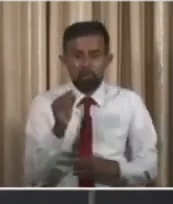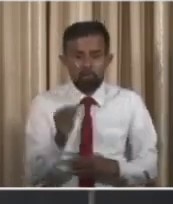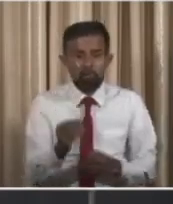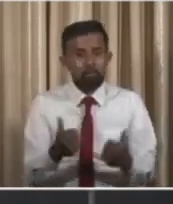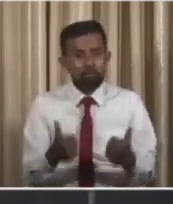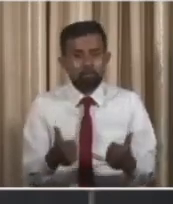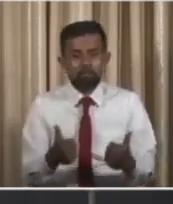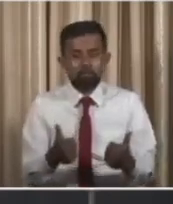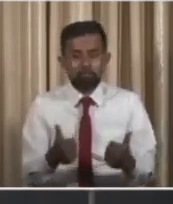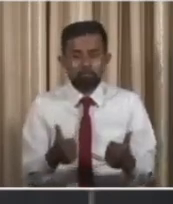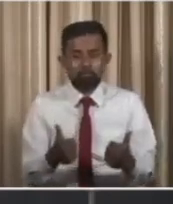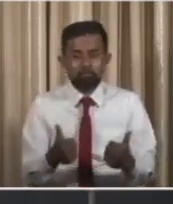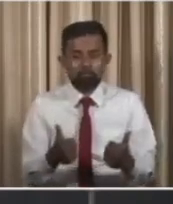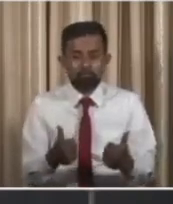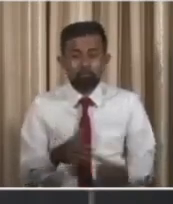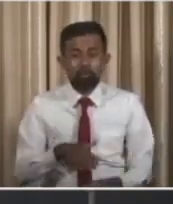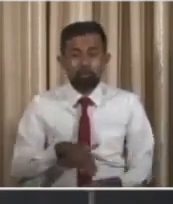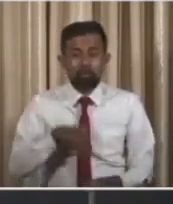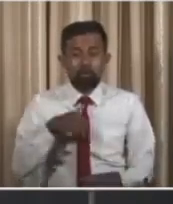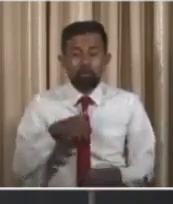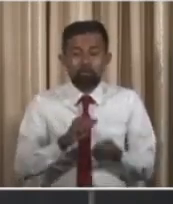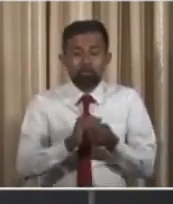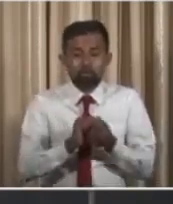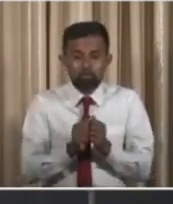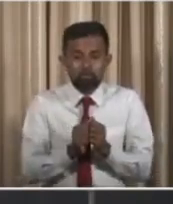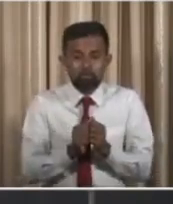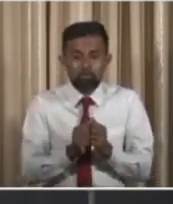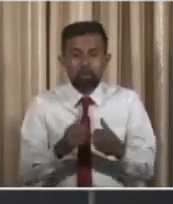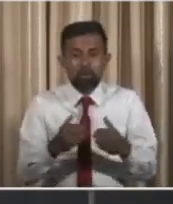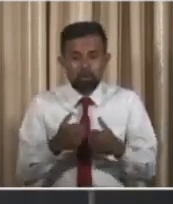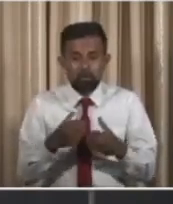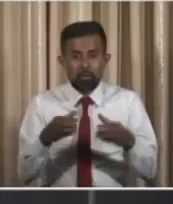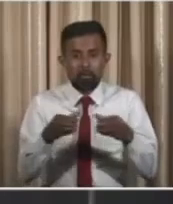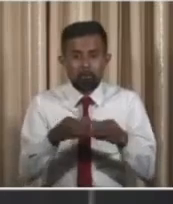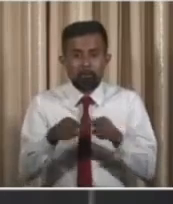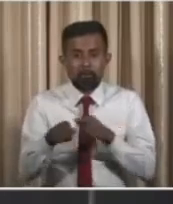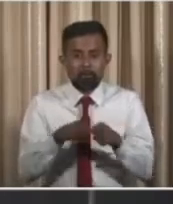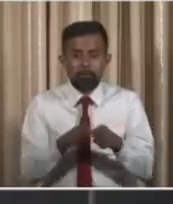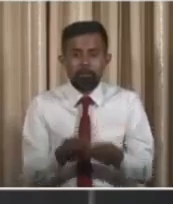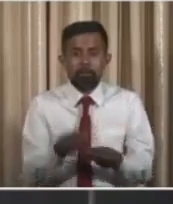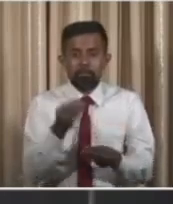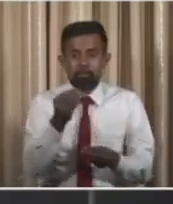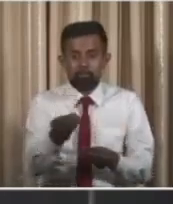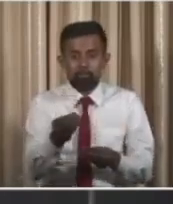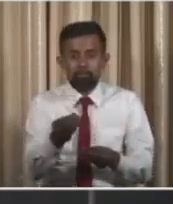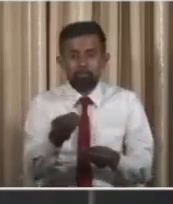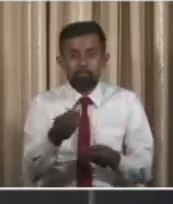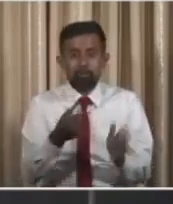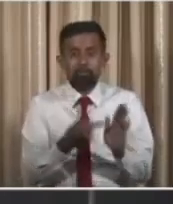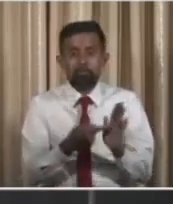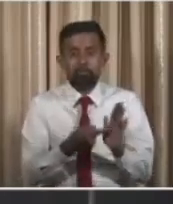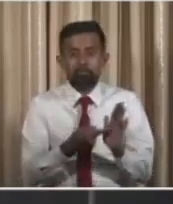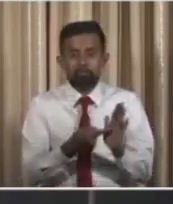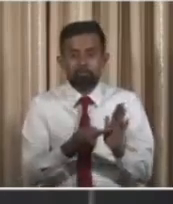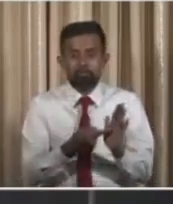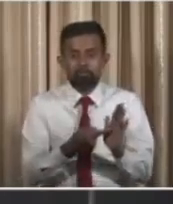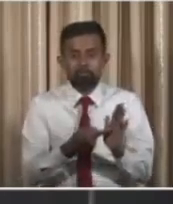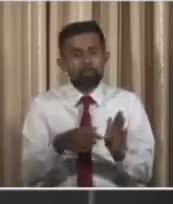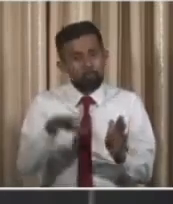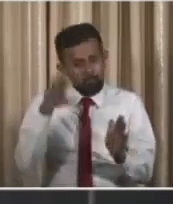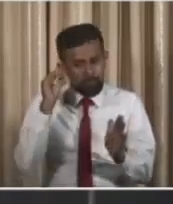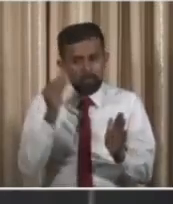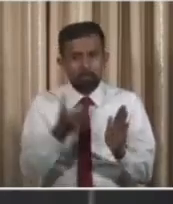hondai. Hebei perdana sanso tane api paksa khadiri dripat kalat iya ni mana mekai? Meka